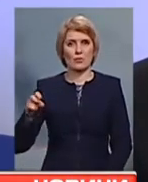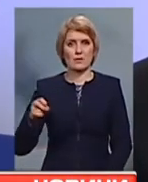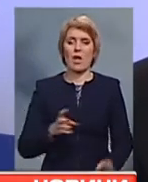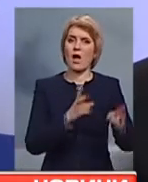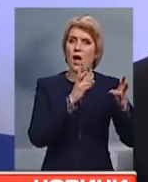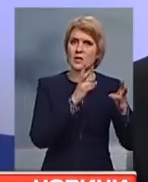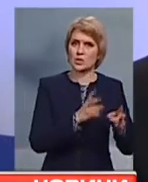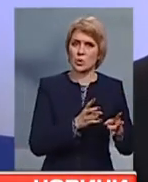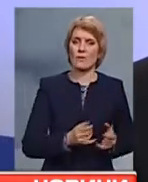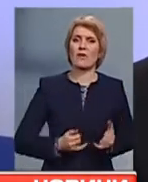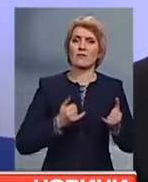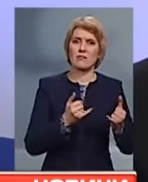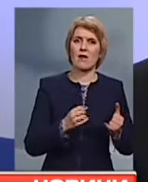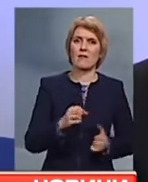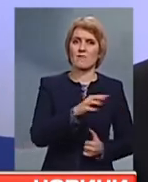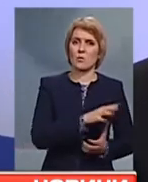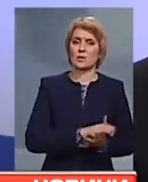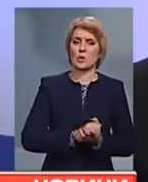для Європейського Союзу.